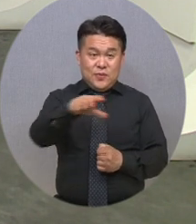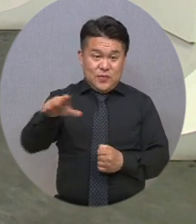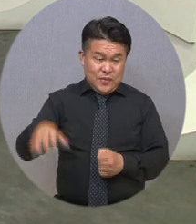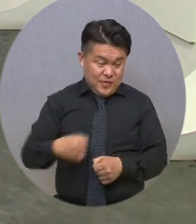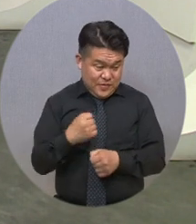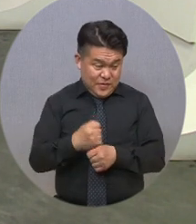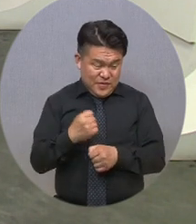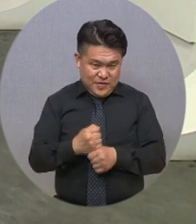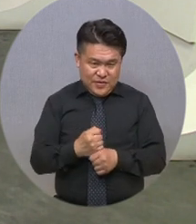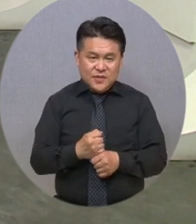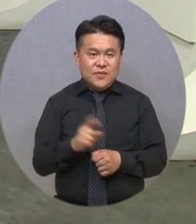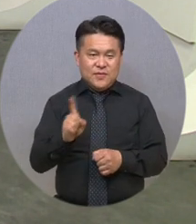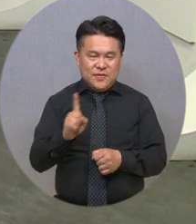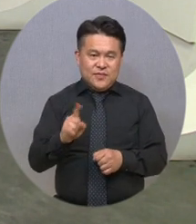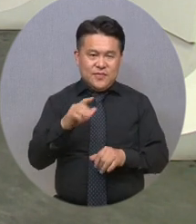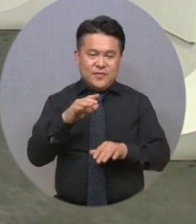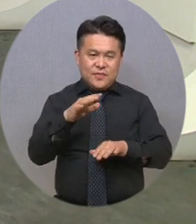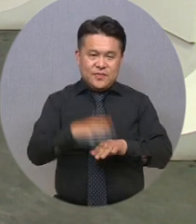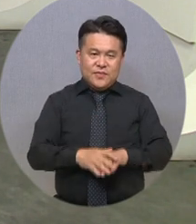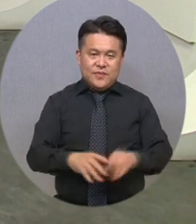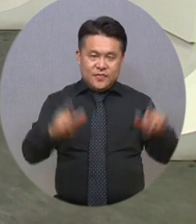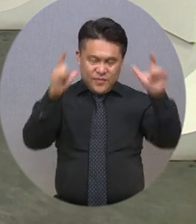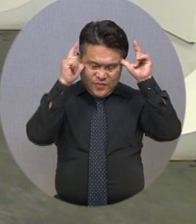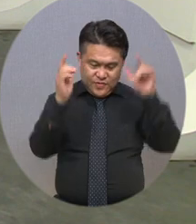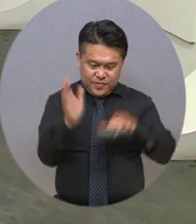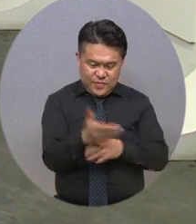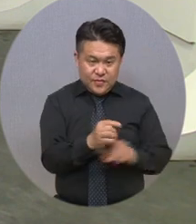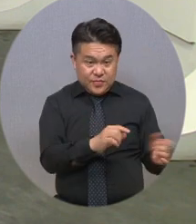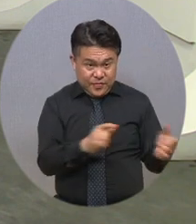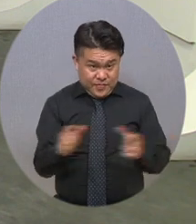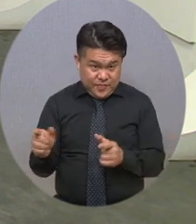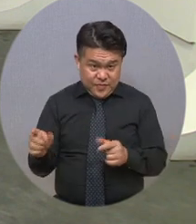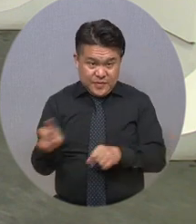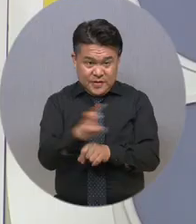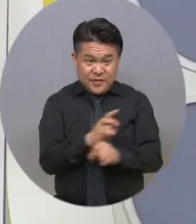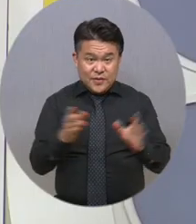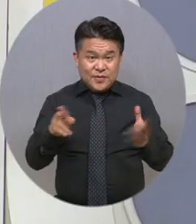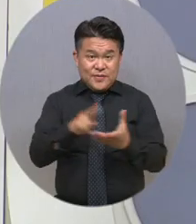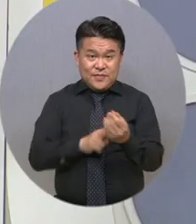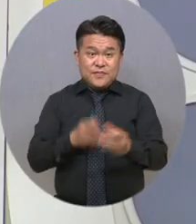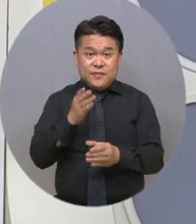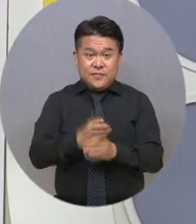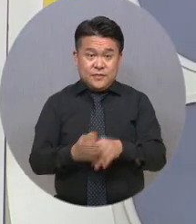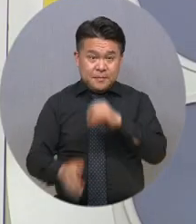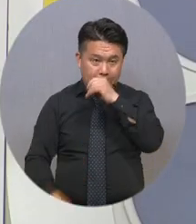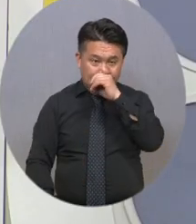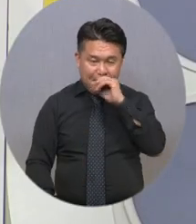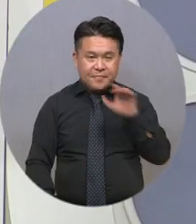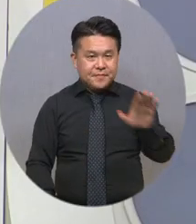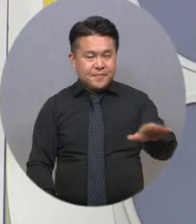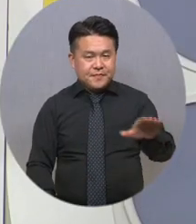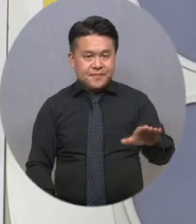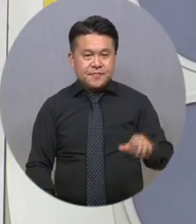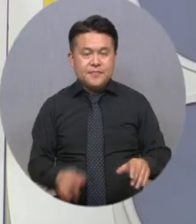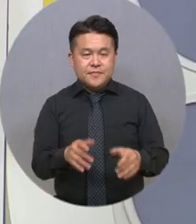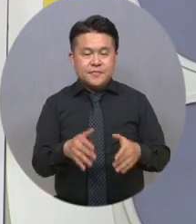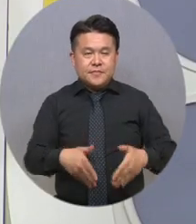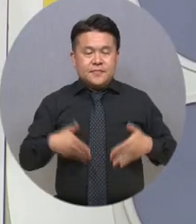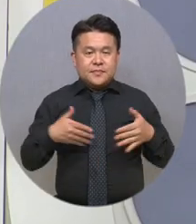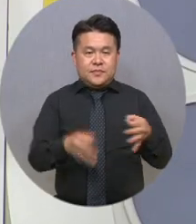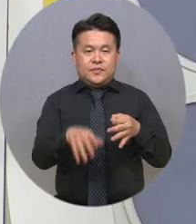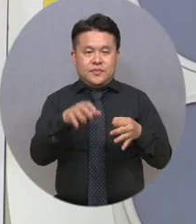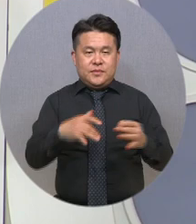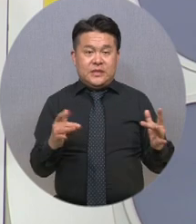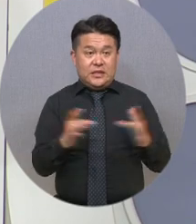생산된 지역 대표 농축수산물을 20점 대 판매하고 있습니다. 네. 아니, 그러면 그 남도장터가